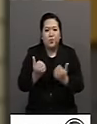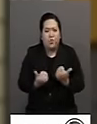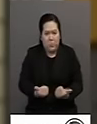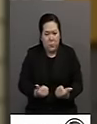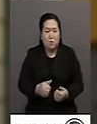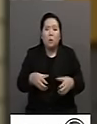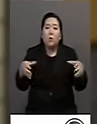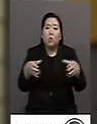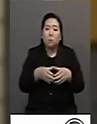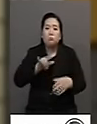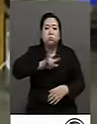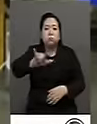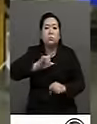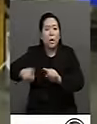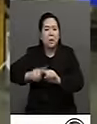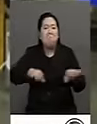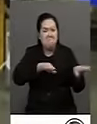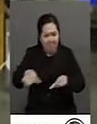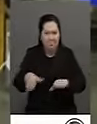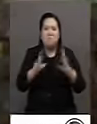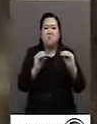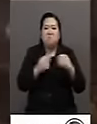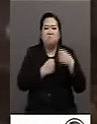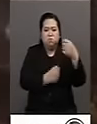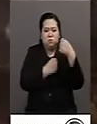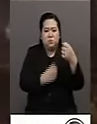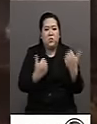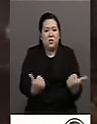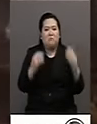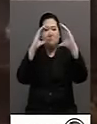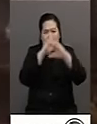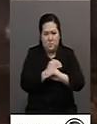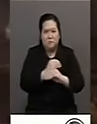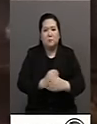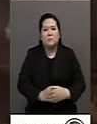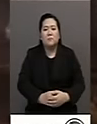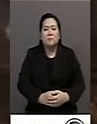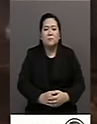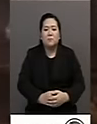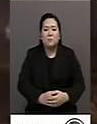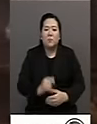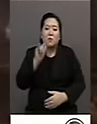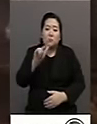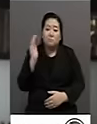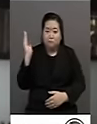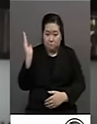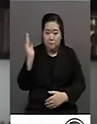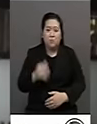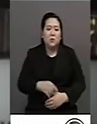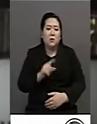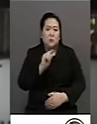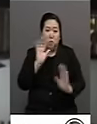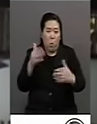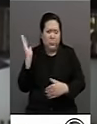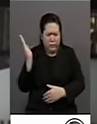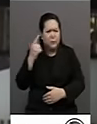าพนักบินยังมีแผนจัดการชุมนุมที่สนามบินแฟรงก์เฟิร์ตในค่ำวันนี้ด้วยลุฟฮันซาระบุว่าสายการบินได้พิจารณ